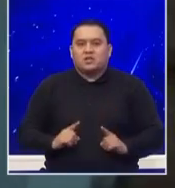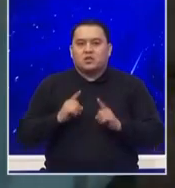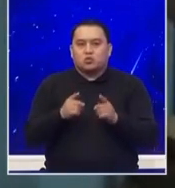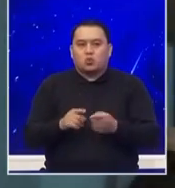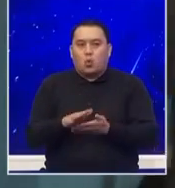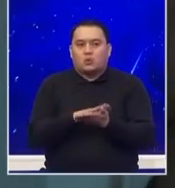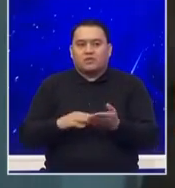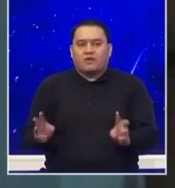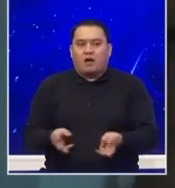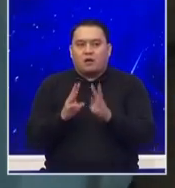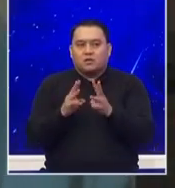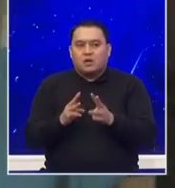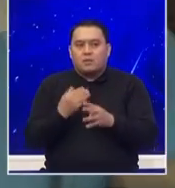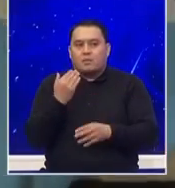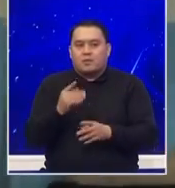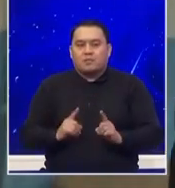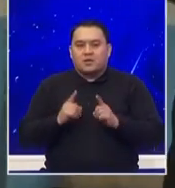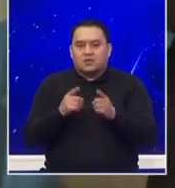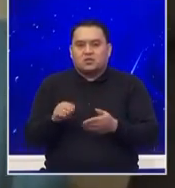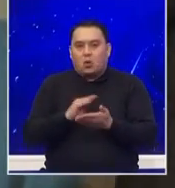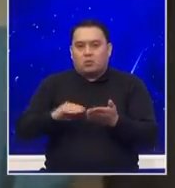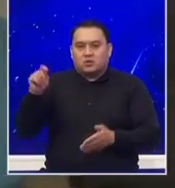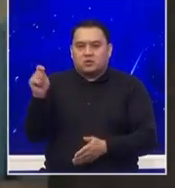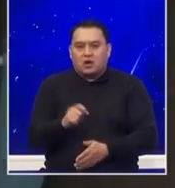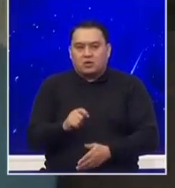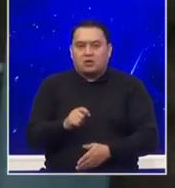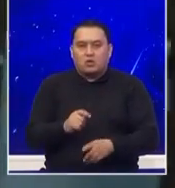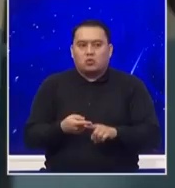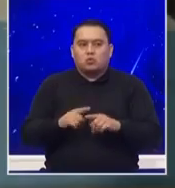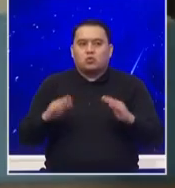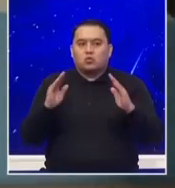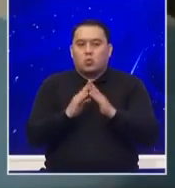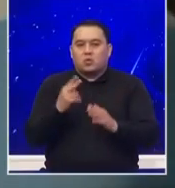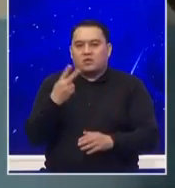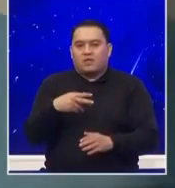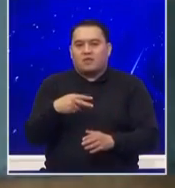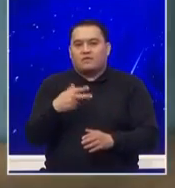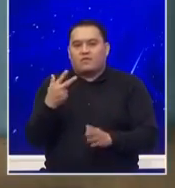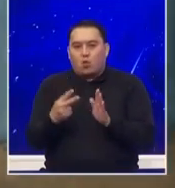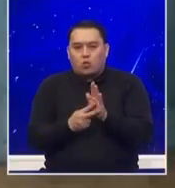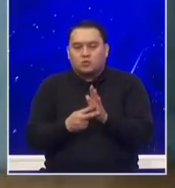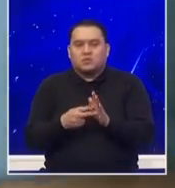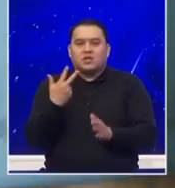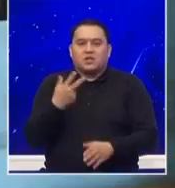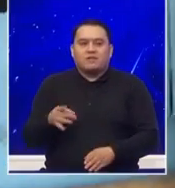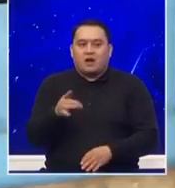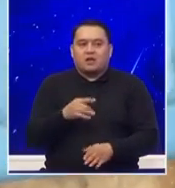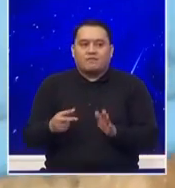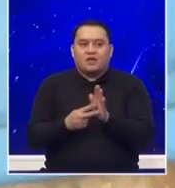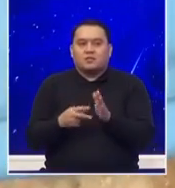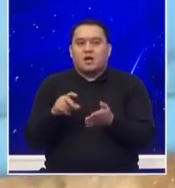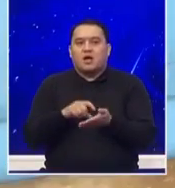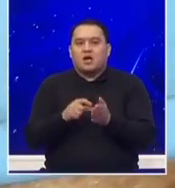к ликвидации огня. Затем и мы, представители СМИ, прибыли в дом 28 третьего микрорайона. Вот это 8-я